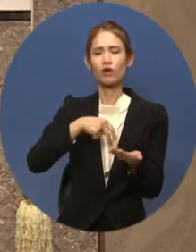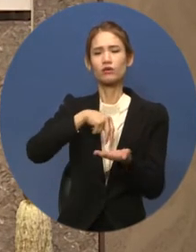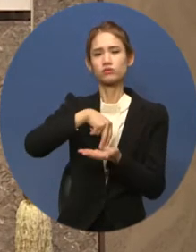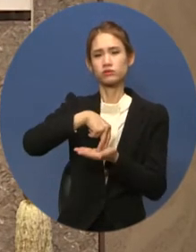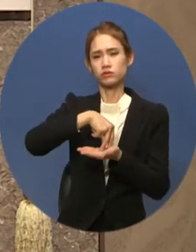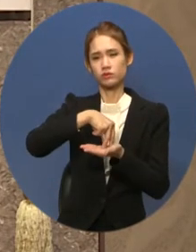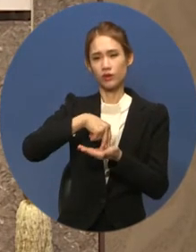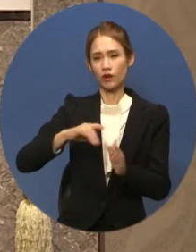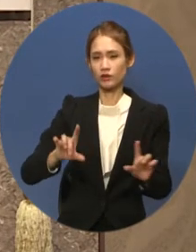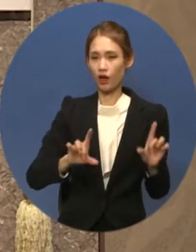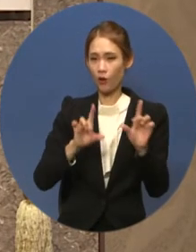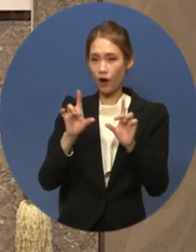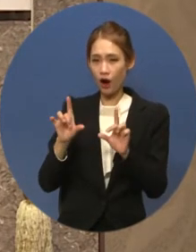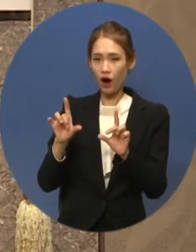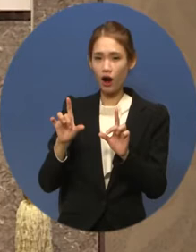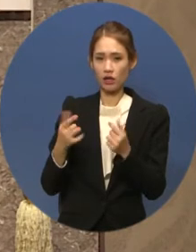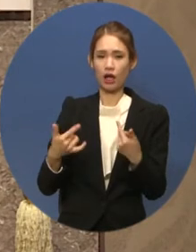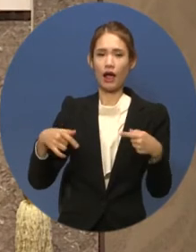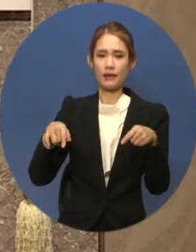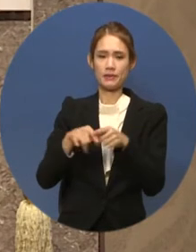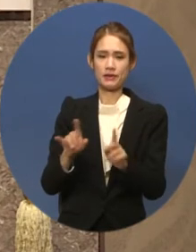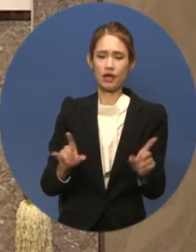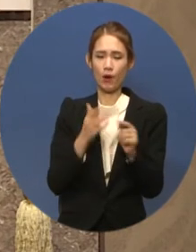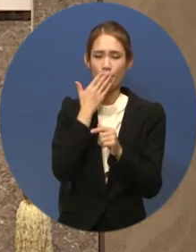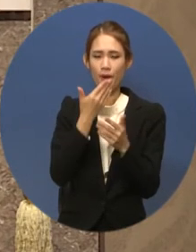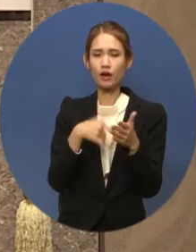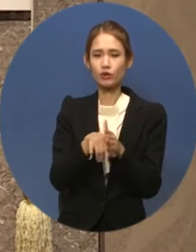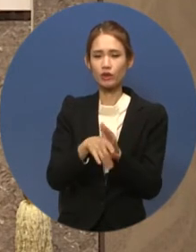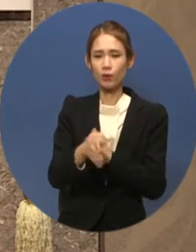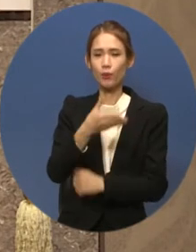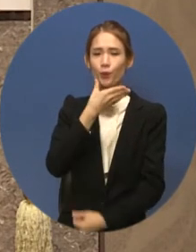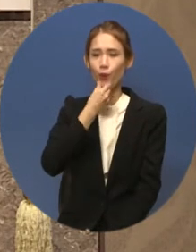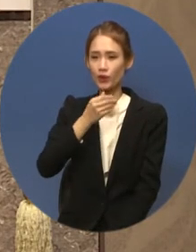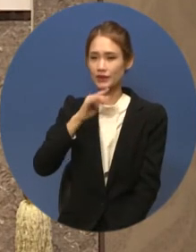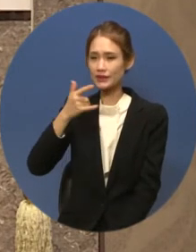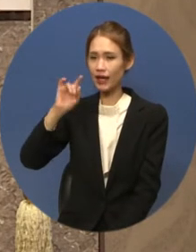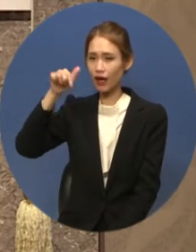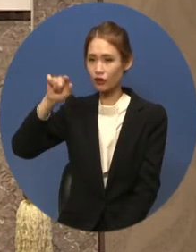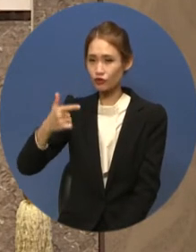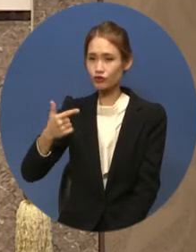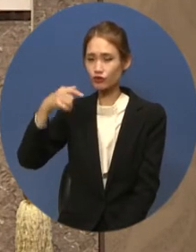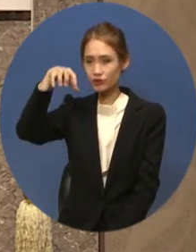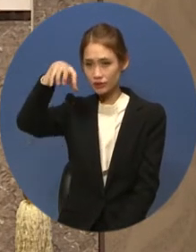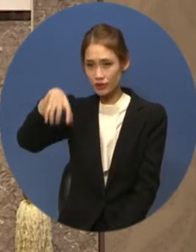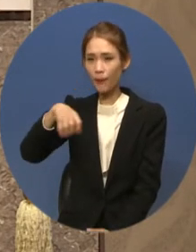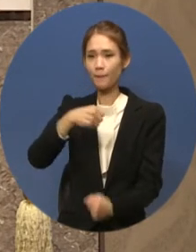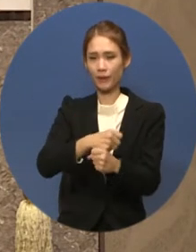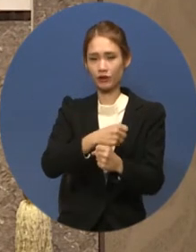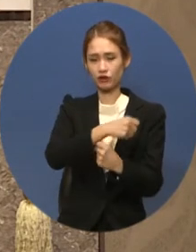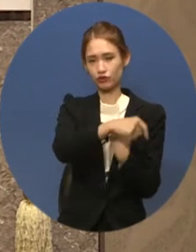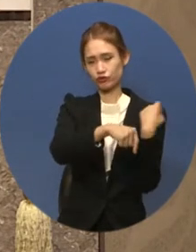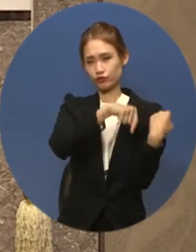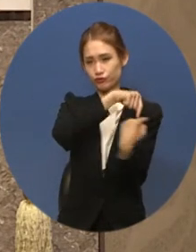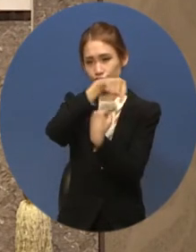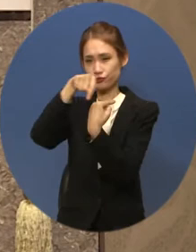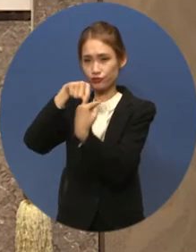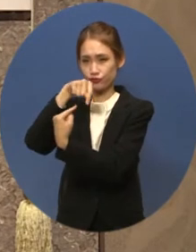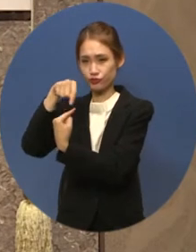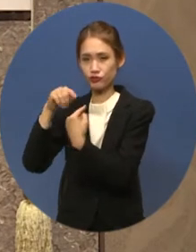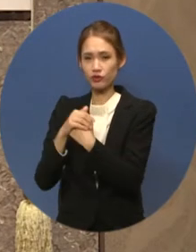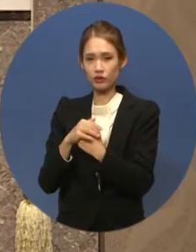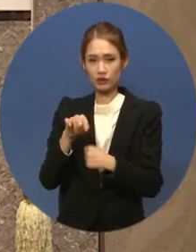되는데요 이런 분들이 함께 생활하실 수 있는 없이 타운 들을 저희가 같이 운영하고 있구요 그 안에서